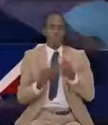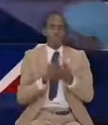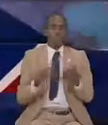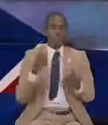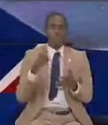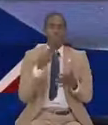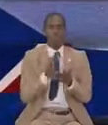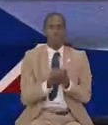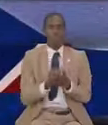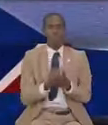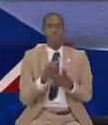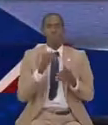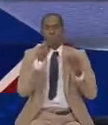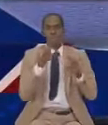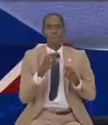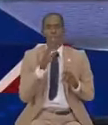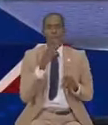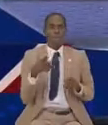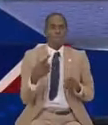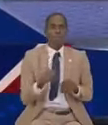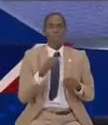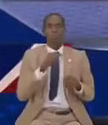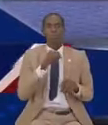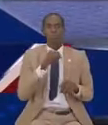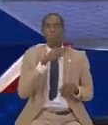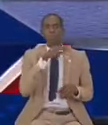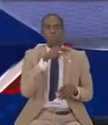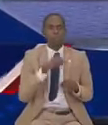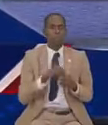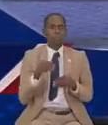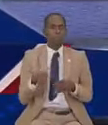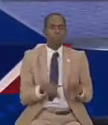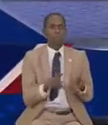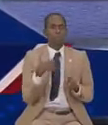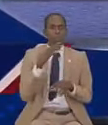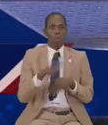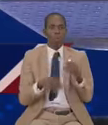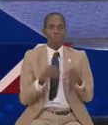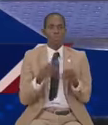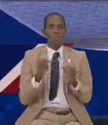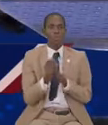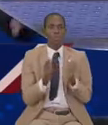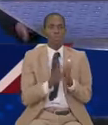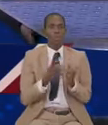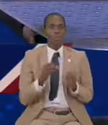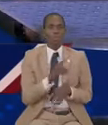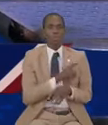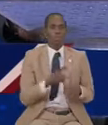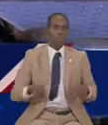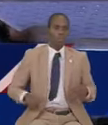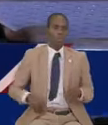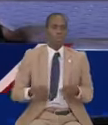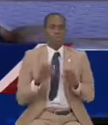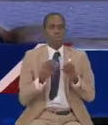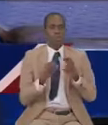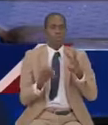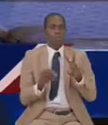heure et ceux qui sont intégrés dans leur foi qui marchent selon la loi de Dieu vers ces deux dis heureux